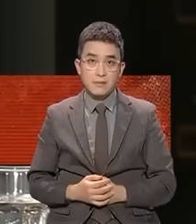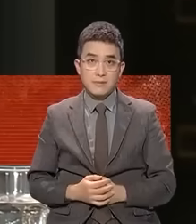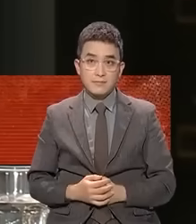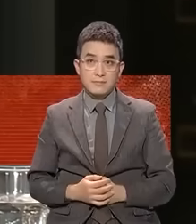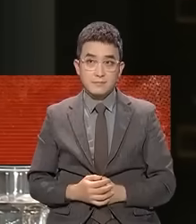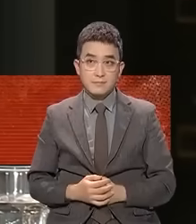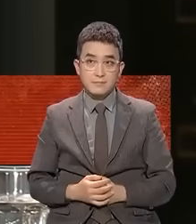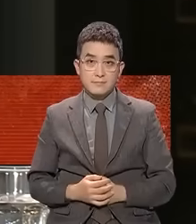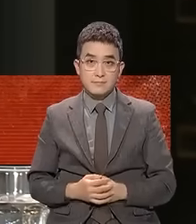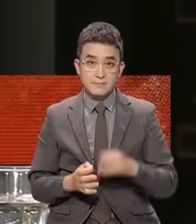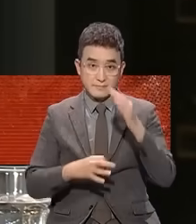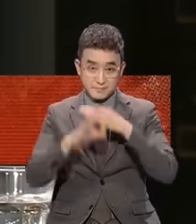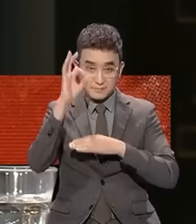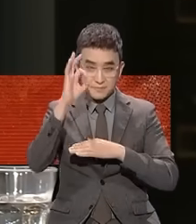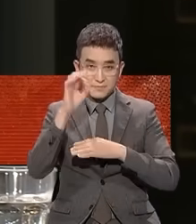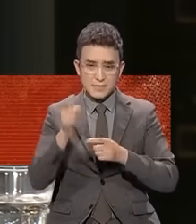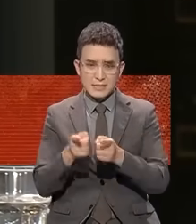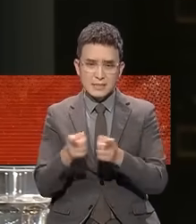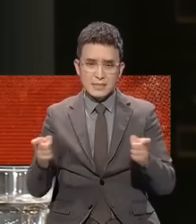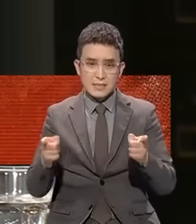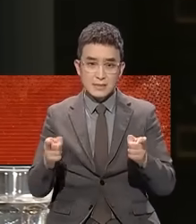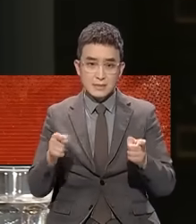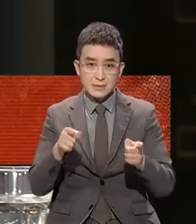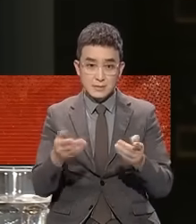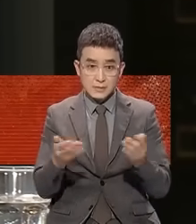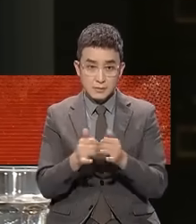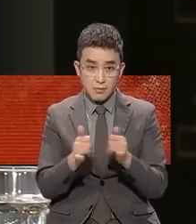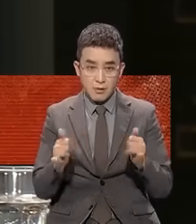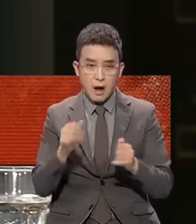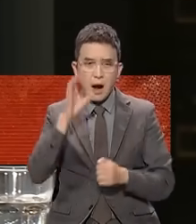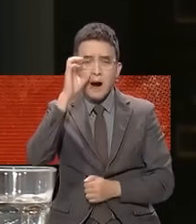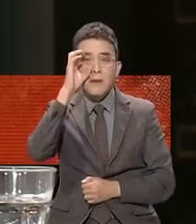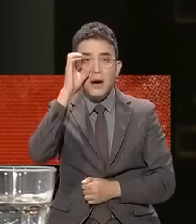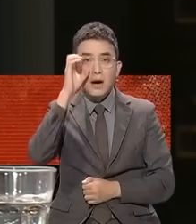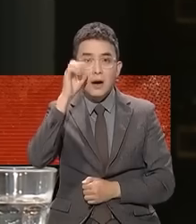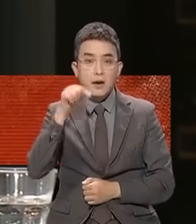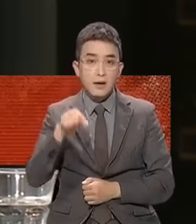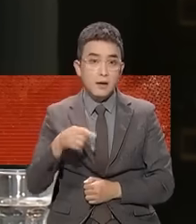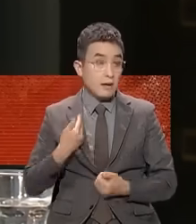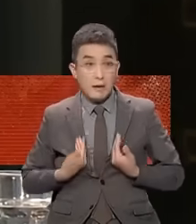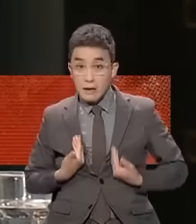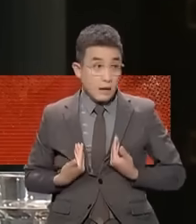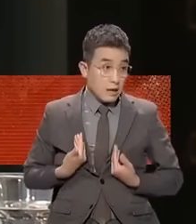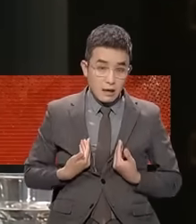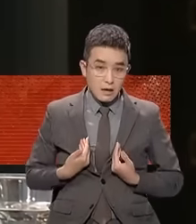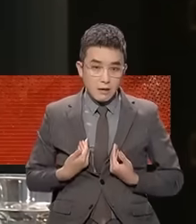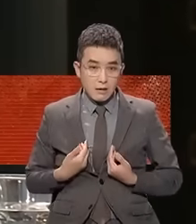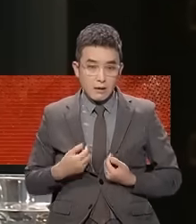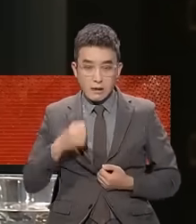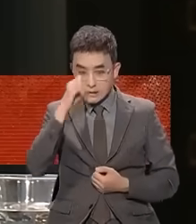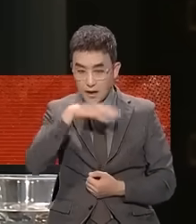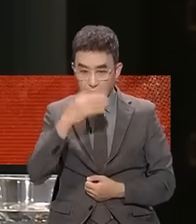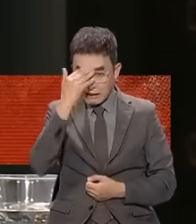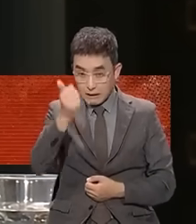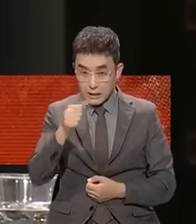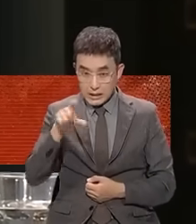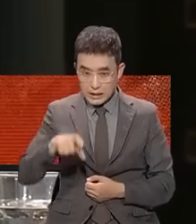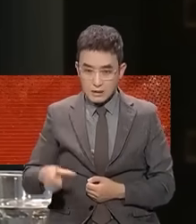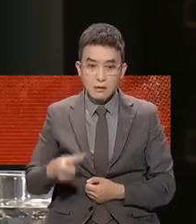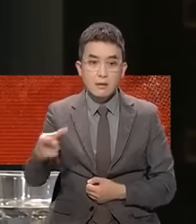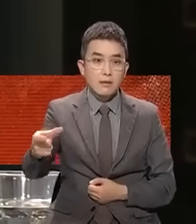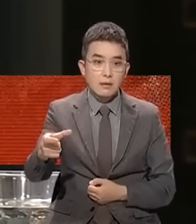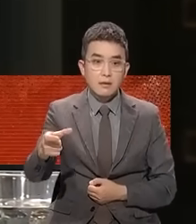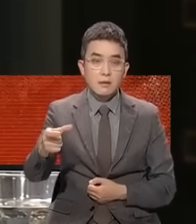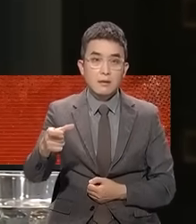아침에 프론트에 알바 직원이 있었다. 알바 직원이 바쁘니까 그냥 이거 마스터키 받아가세요. 그래서 저 사달이 났다는